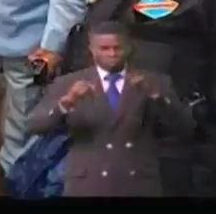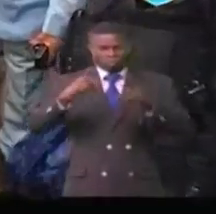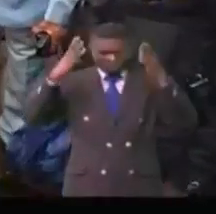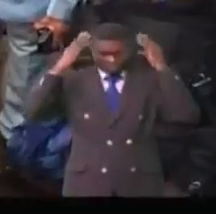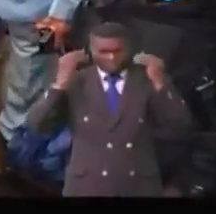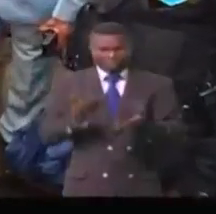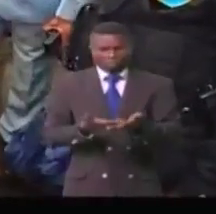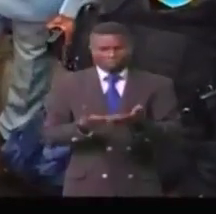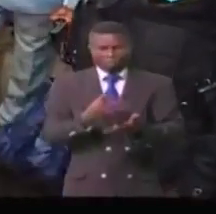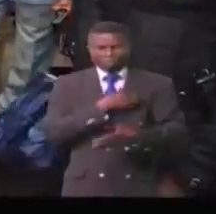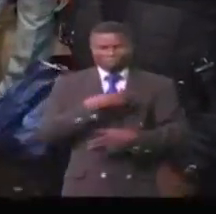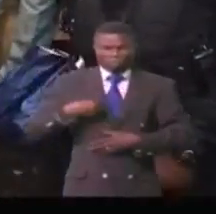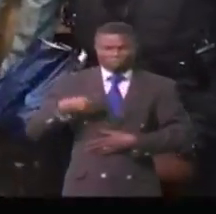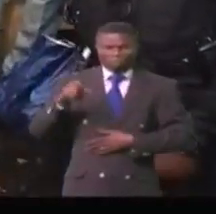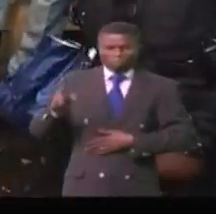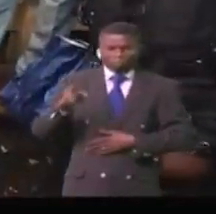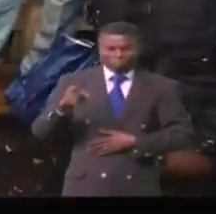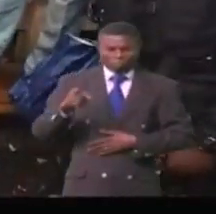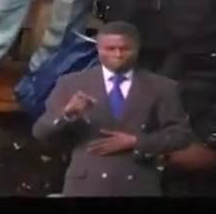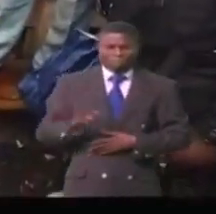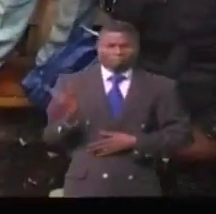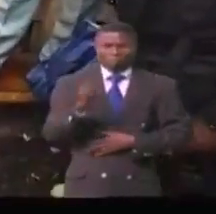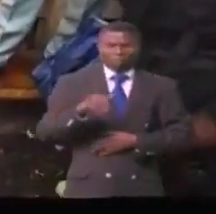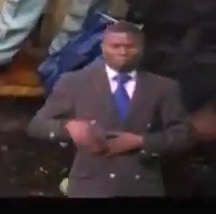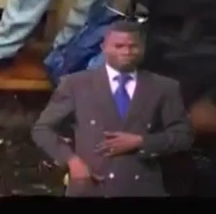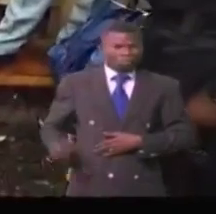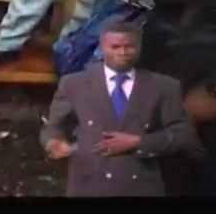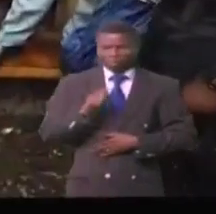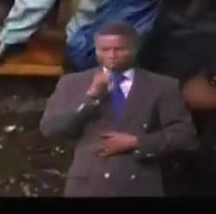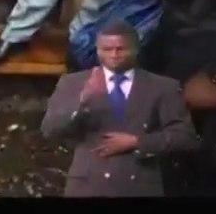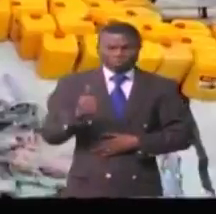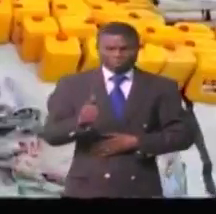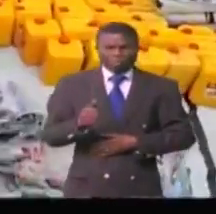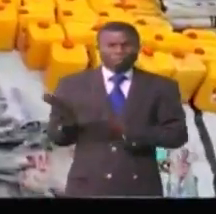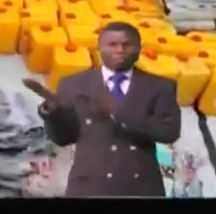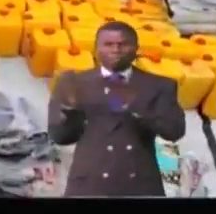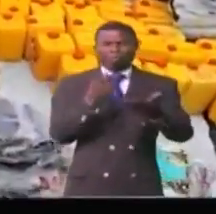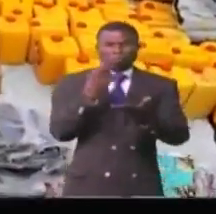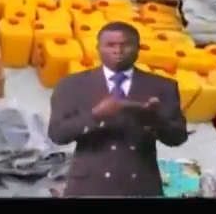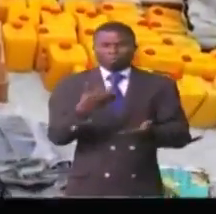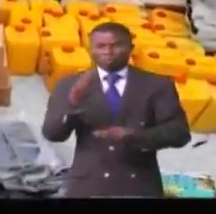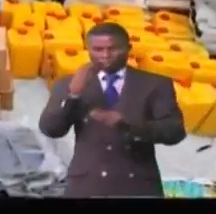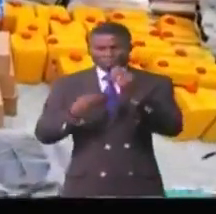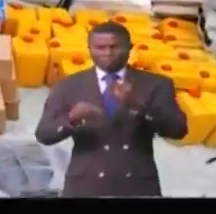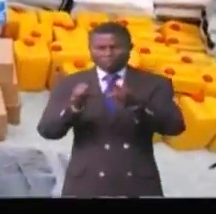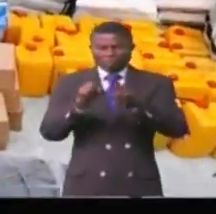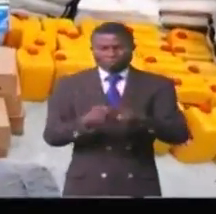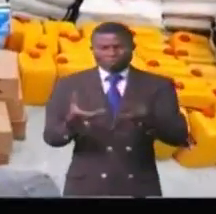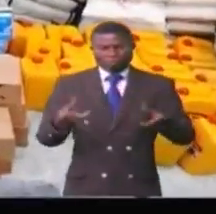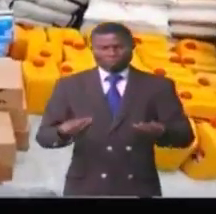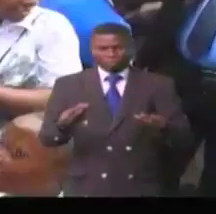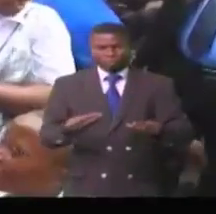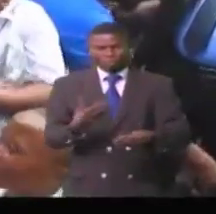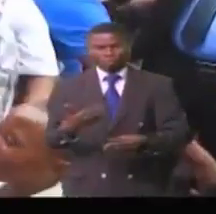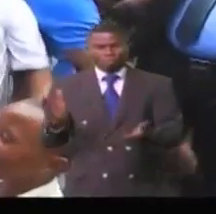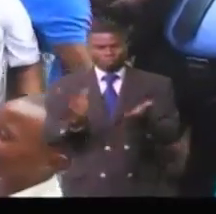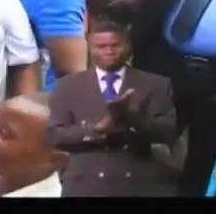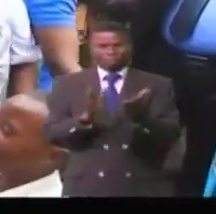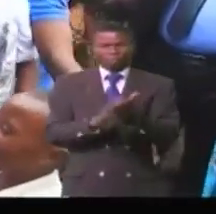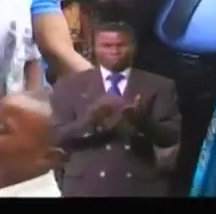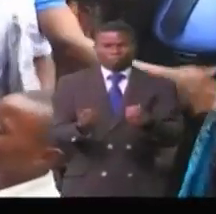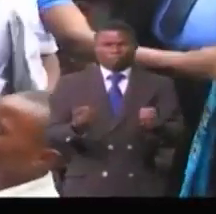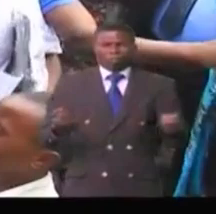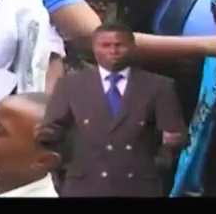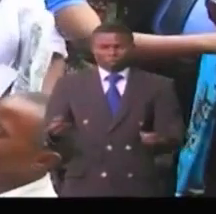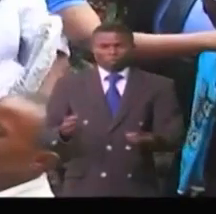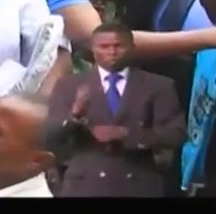détresse, Claudine Doussimoa Kembe n'est pas allée réduire dans sa gibecière des vivres et des non-vivres, dont les kits scolaires pour les